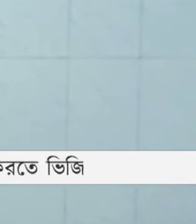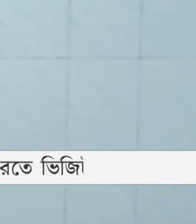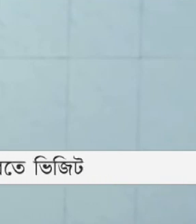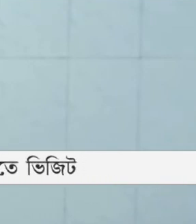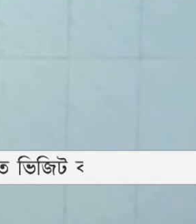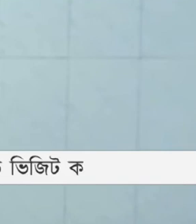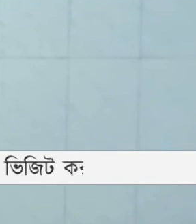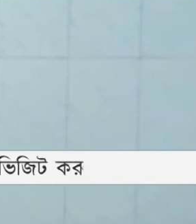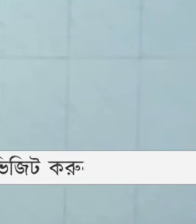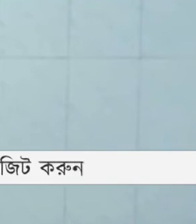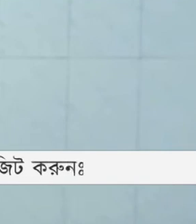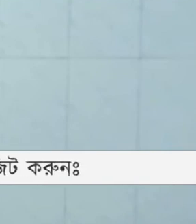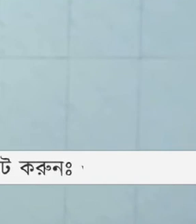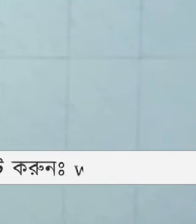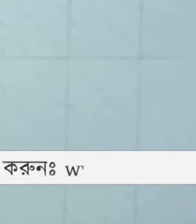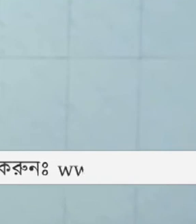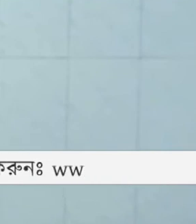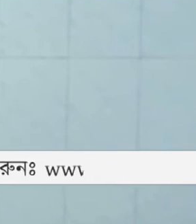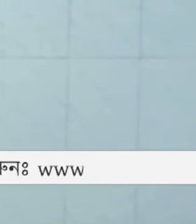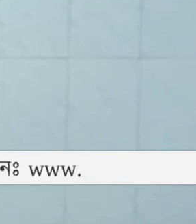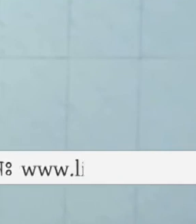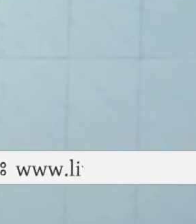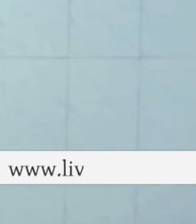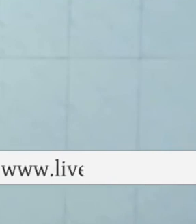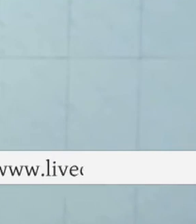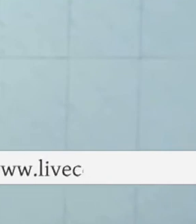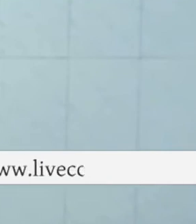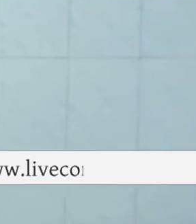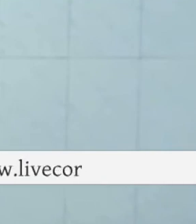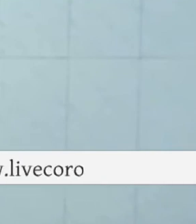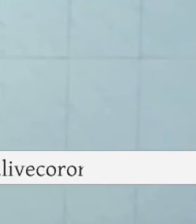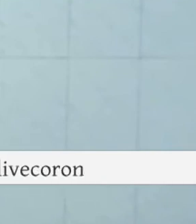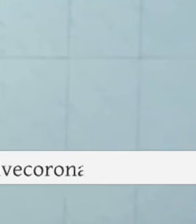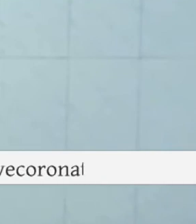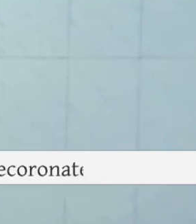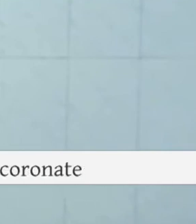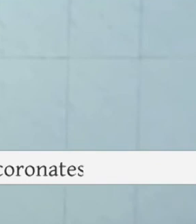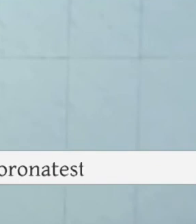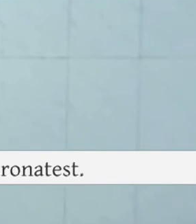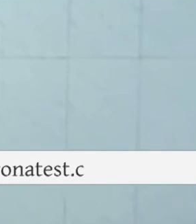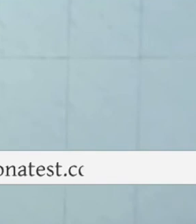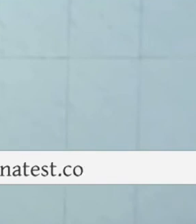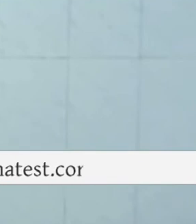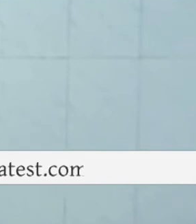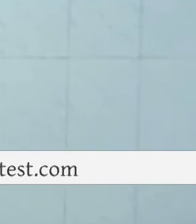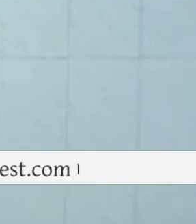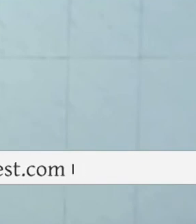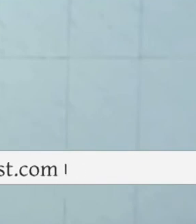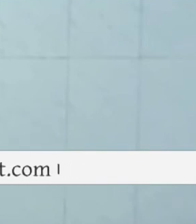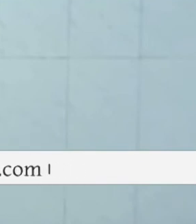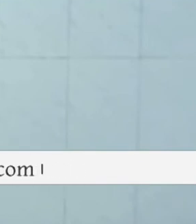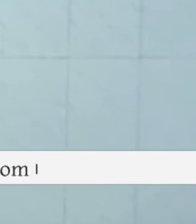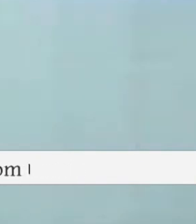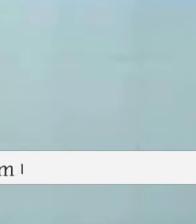হচ্ছেন তাদেরকে কোনোভাবেই হেয় করবেন না, সমাজে তাদেরকে পরিবারের কোনো সদস্যকে হেয় করবেন না, কারণ যে কোনো মুহূর্তে আপনি নিজেও